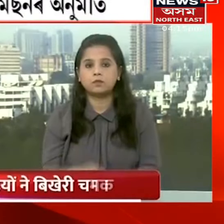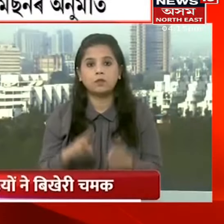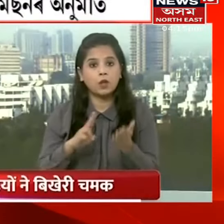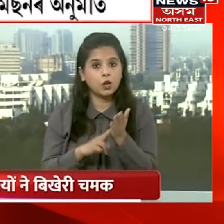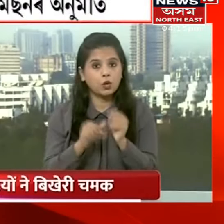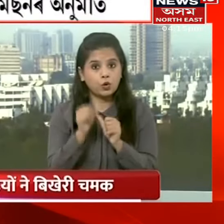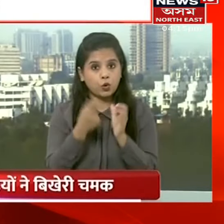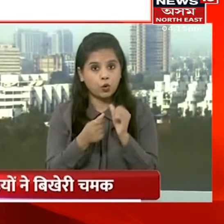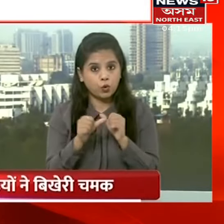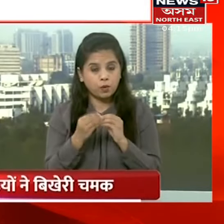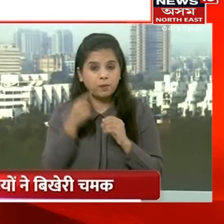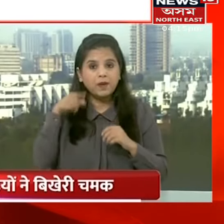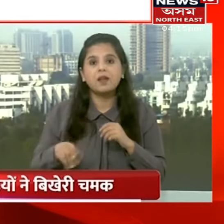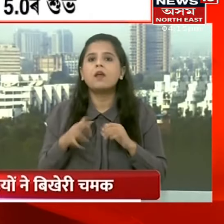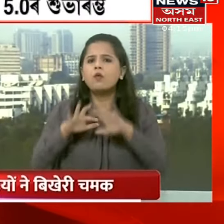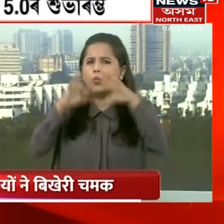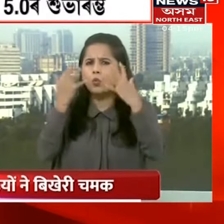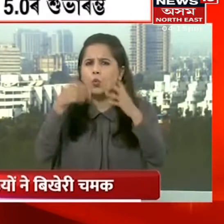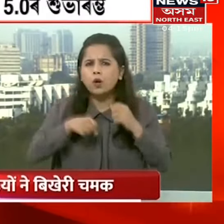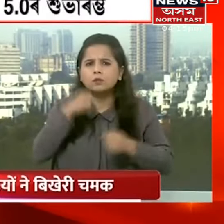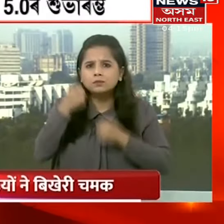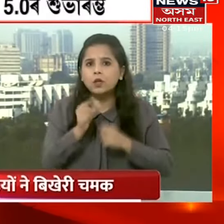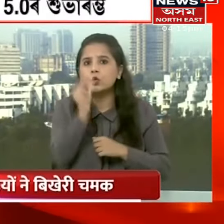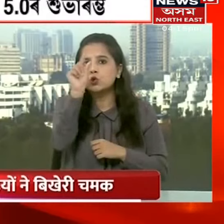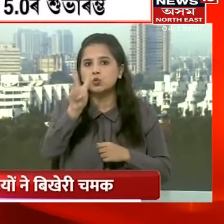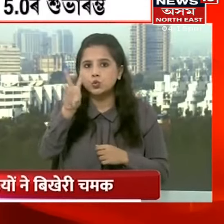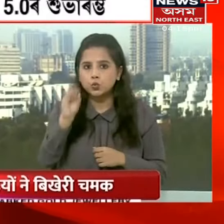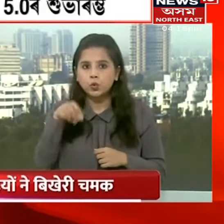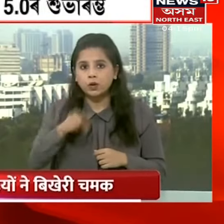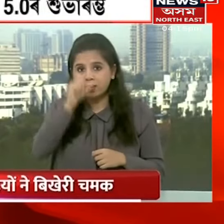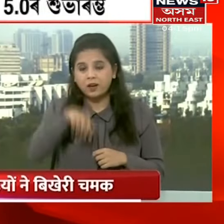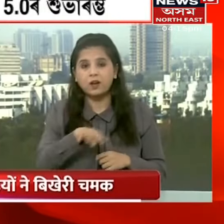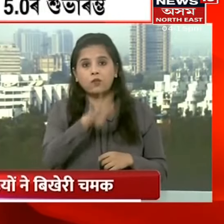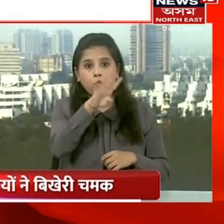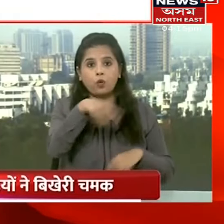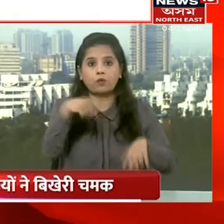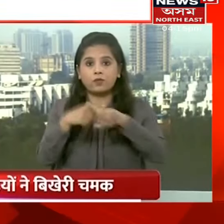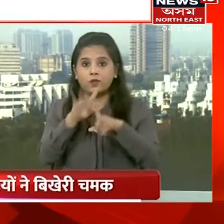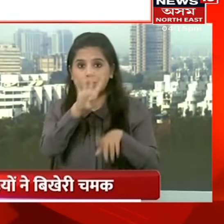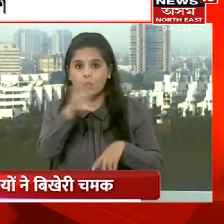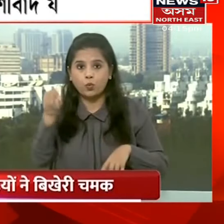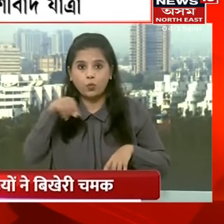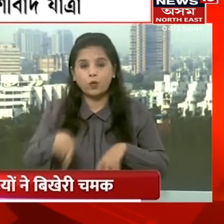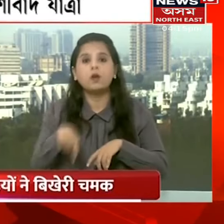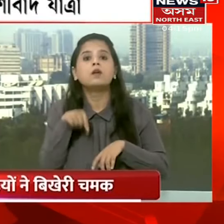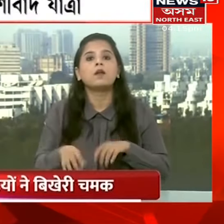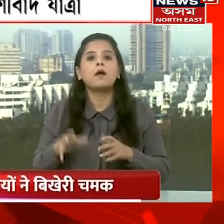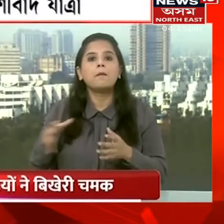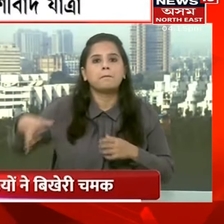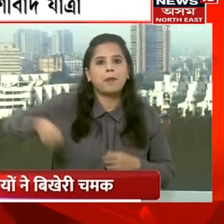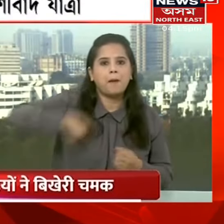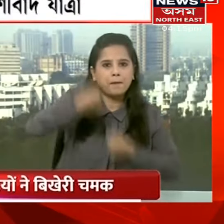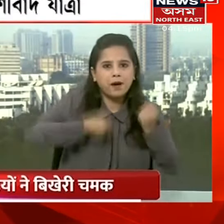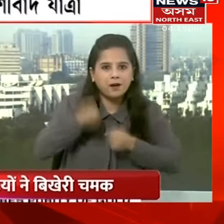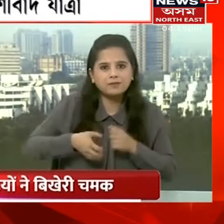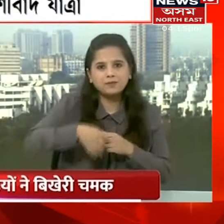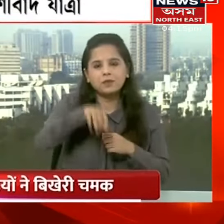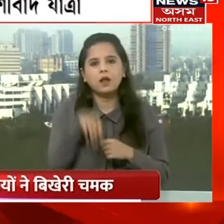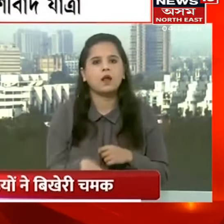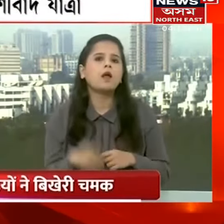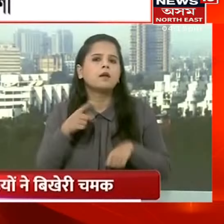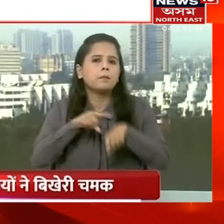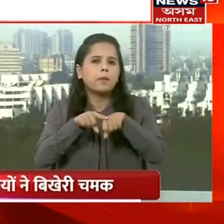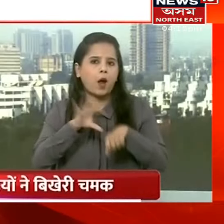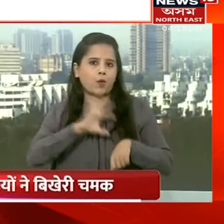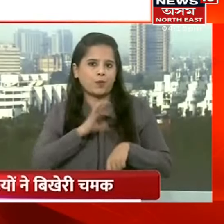और नैरोबी में विश्व एथलेटिक्स अंडर 20 चैंपियनशिप में भारत की 4x400 मीटर मिश्रित रिले टीम ने कांस्य पदक जीता